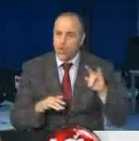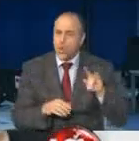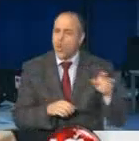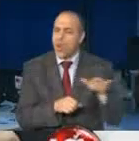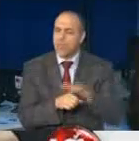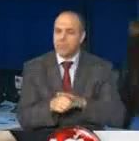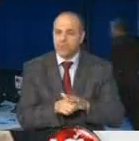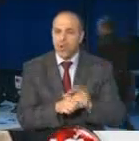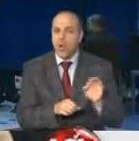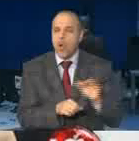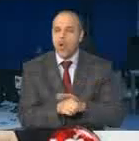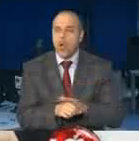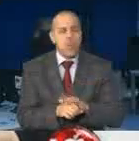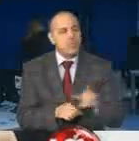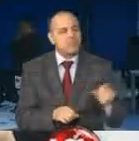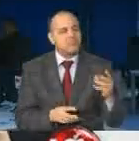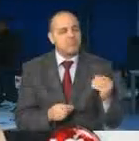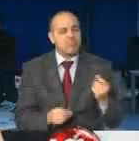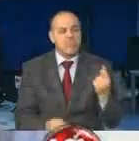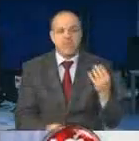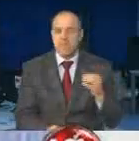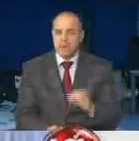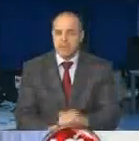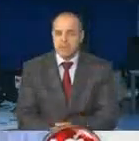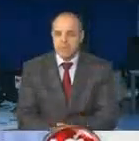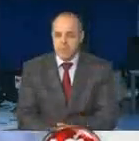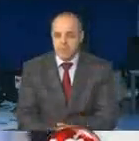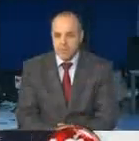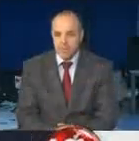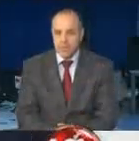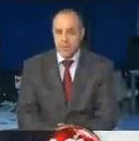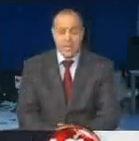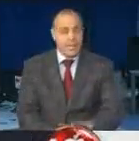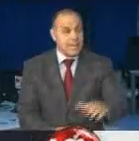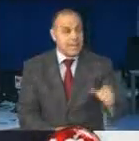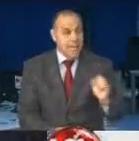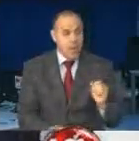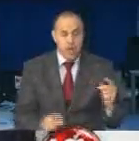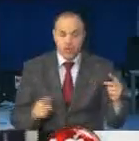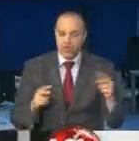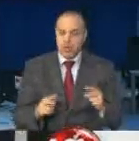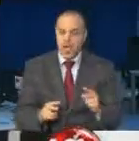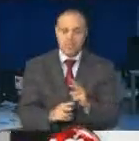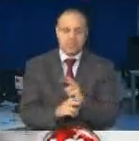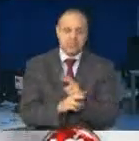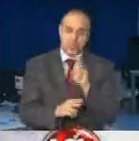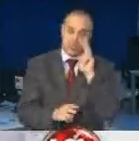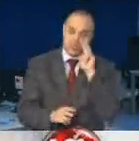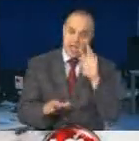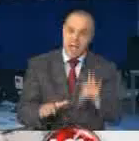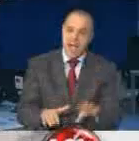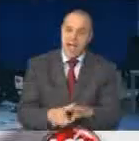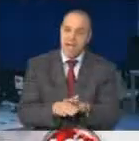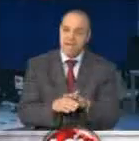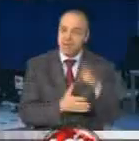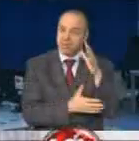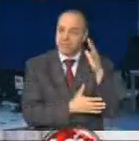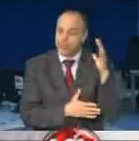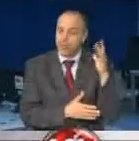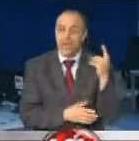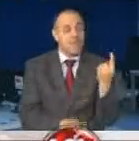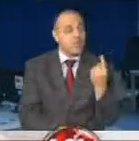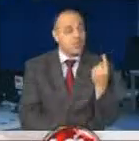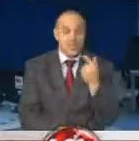الكل والفنادق معناها مليانين 100%. دعوة للحضور والاستمتاع بمهرجان الواحات